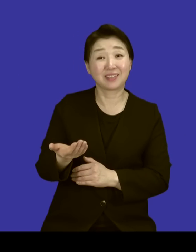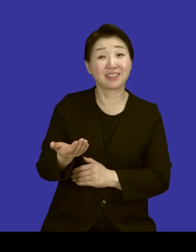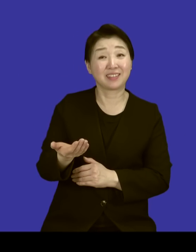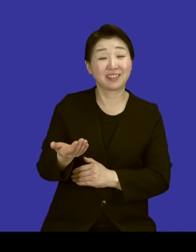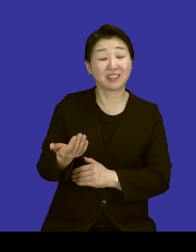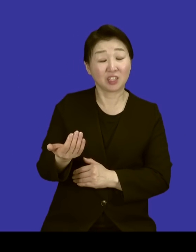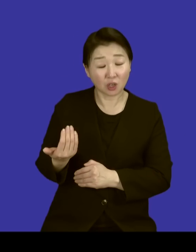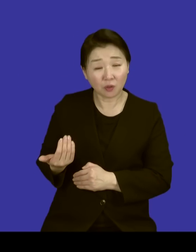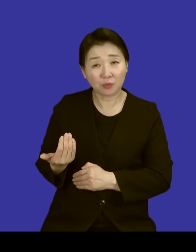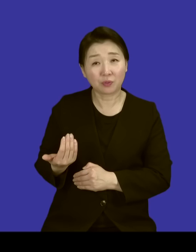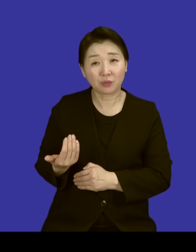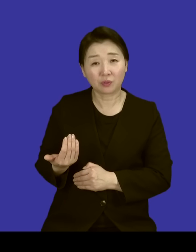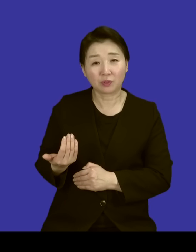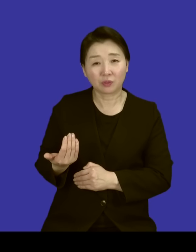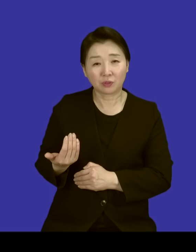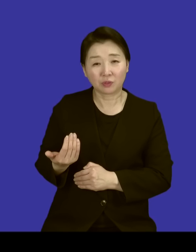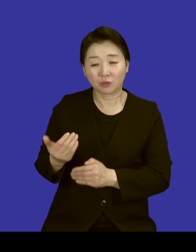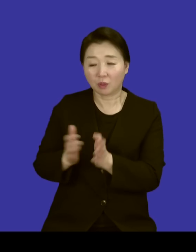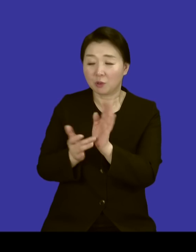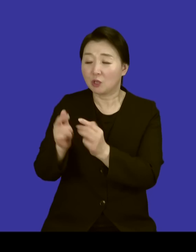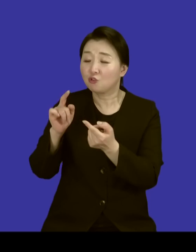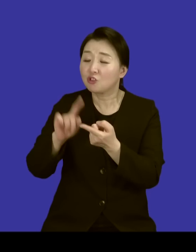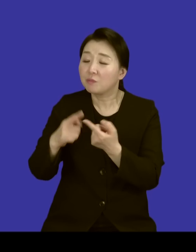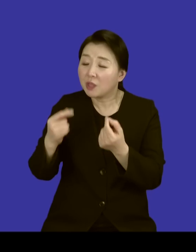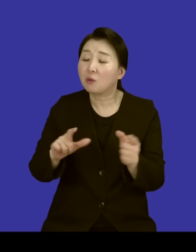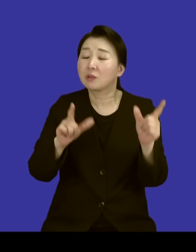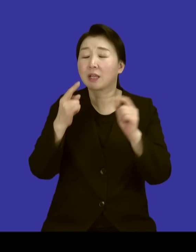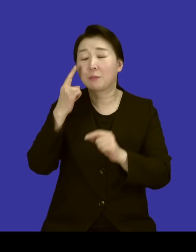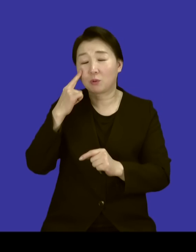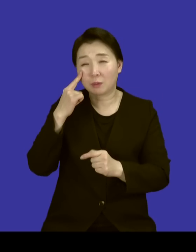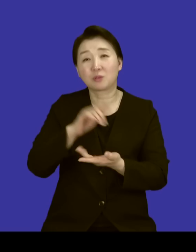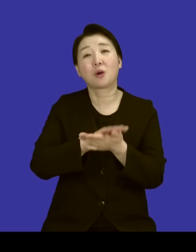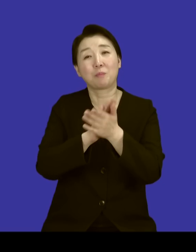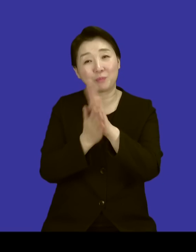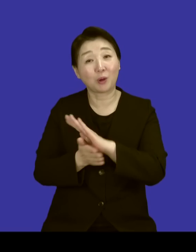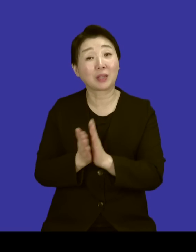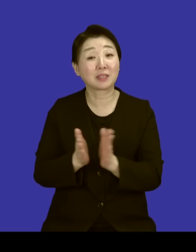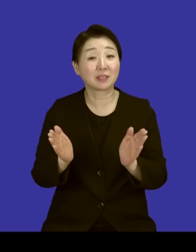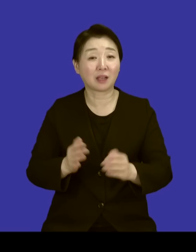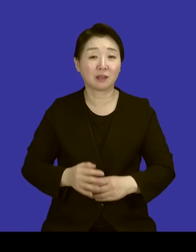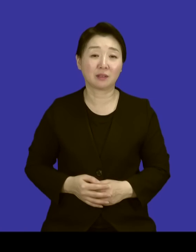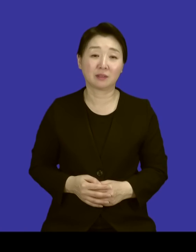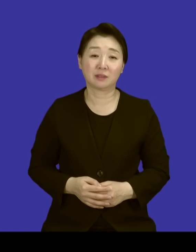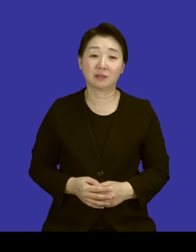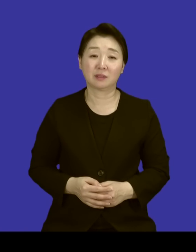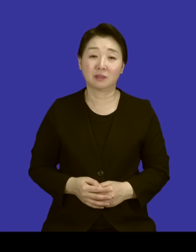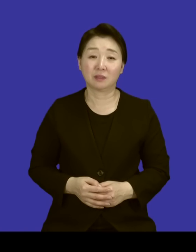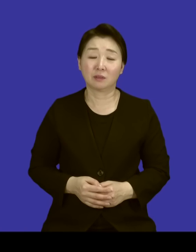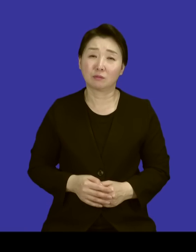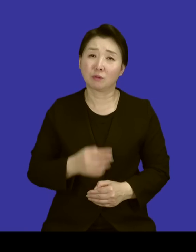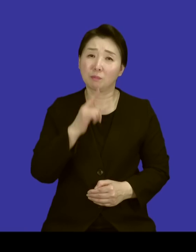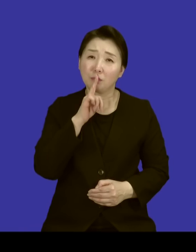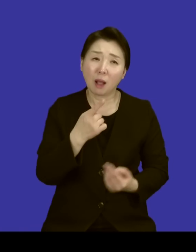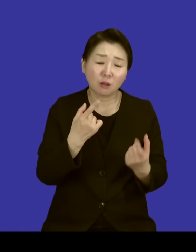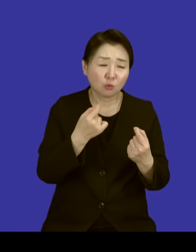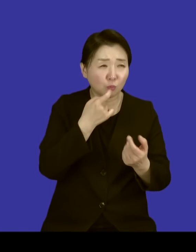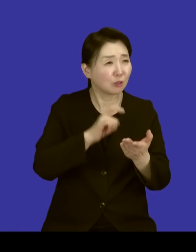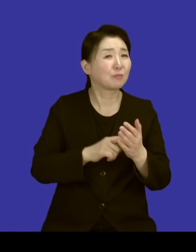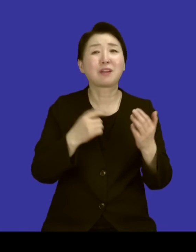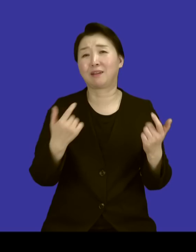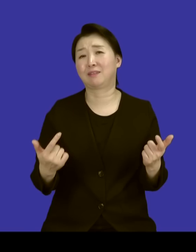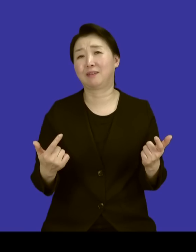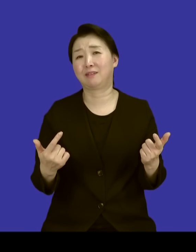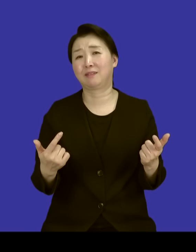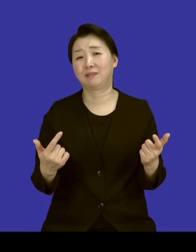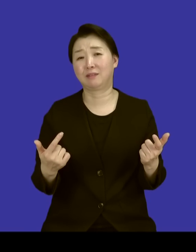내가 한번 살아봐야겠다 하고 결단하고 예. 이제 변화를 시도한 거죠. 그래도 이제 그게 사실 말처럼 쉽진 않잖아요. 그러니까요. 그런 생각을 가질